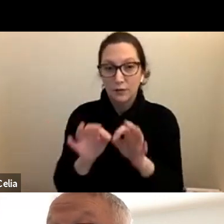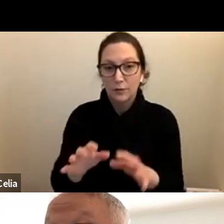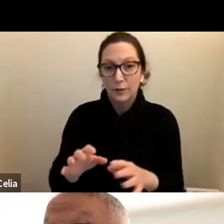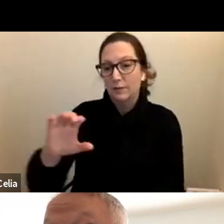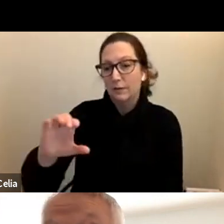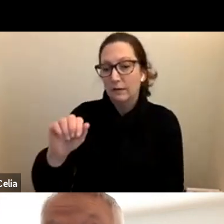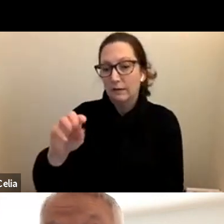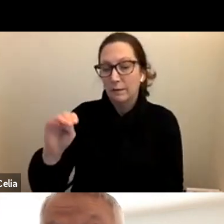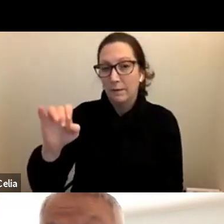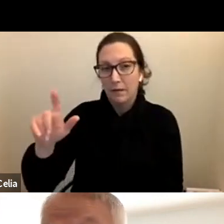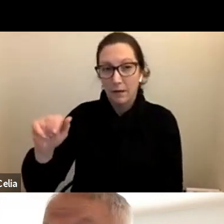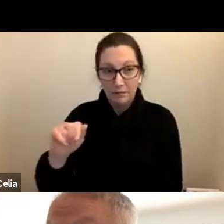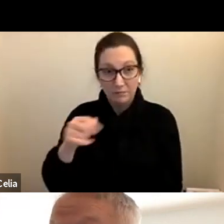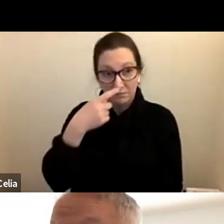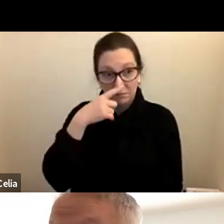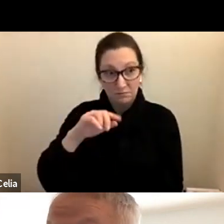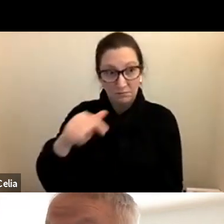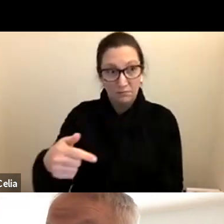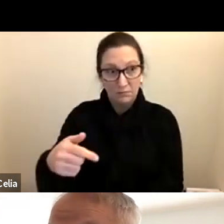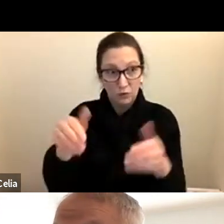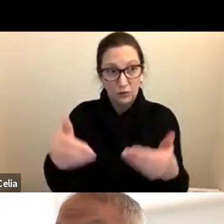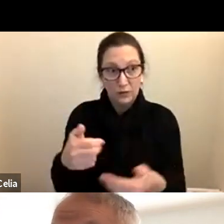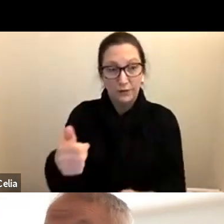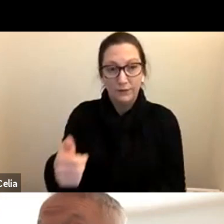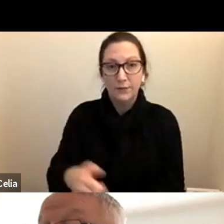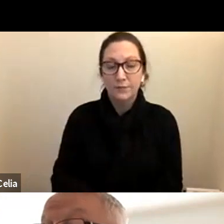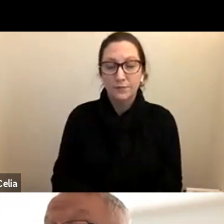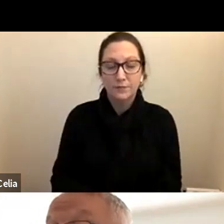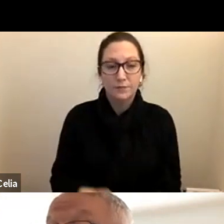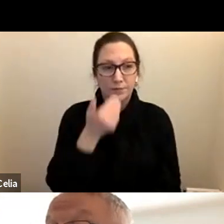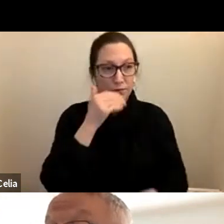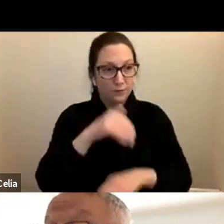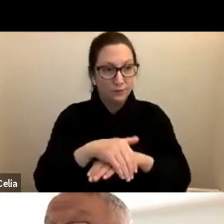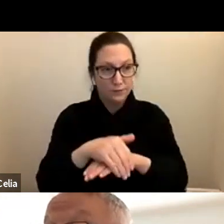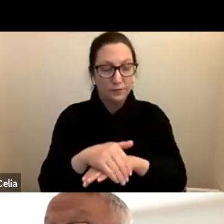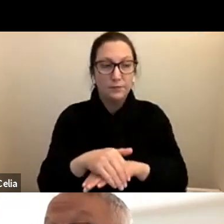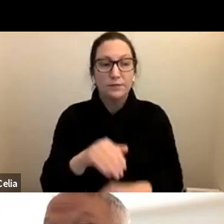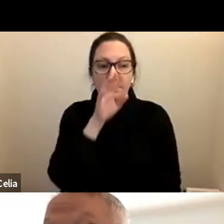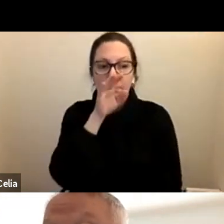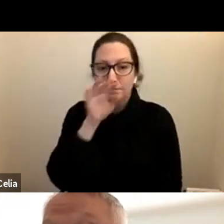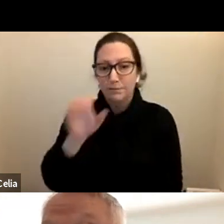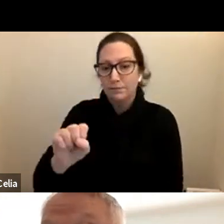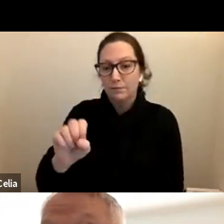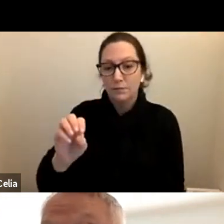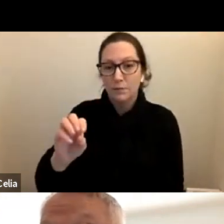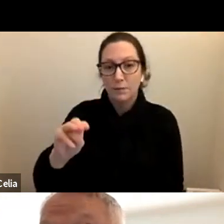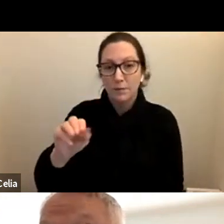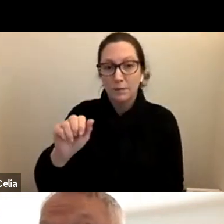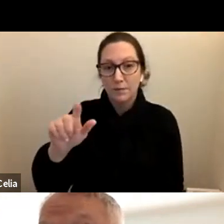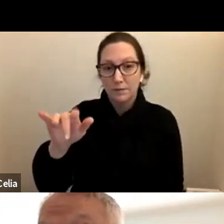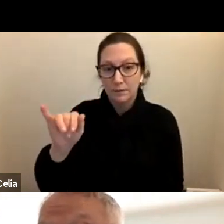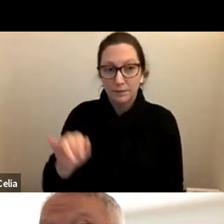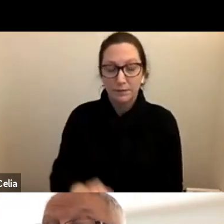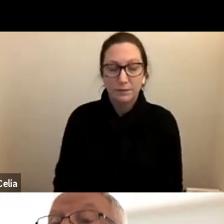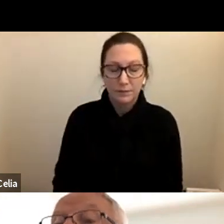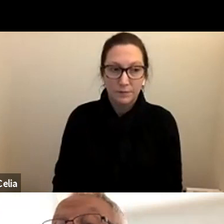Jamal. Please introduce yourself. Good evening, everyone. How are you doing? My name is Camilla Fartoun. I'm going